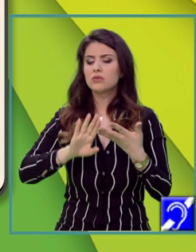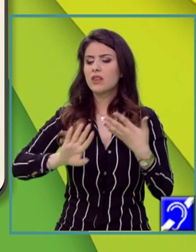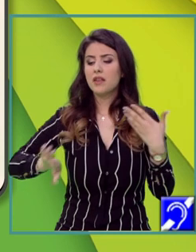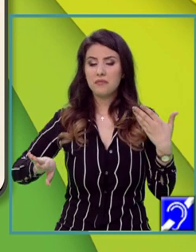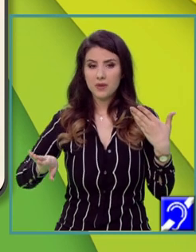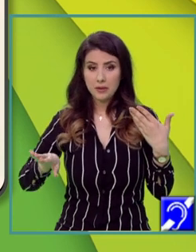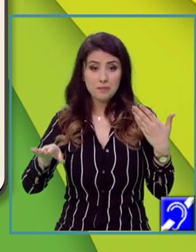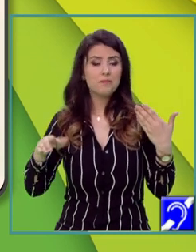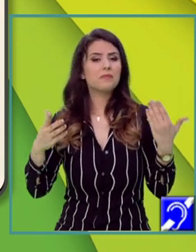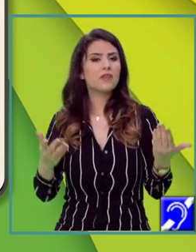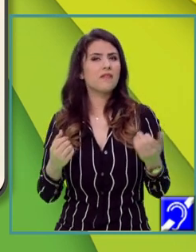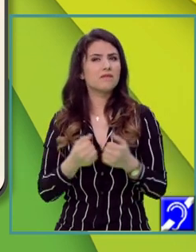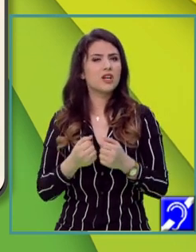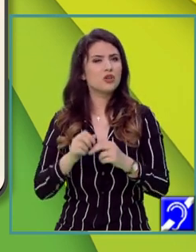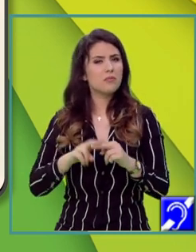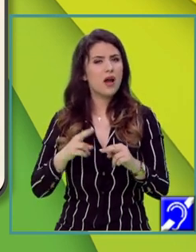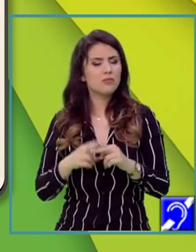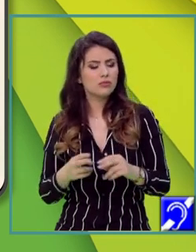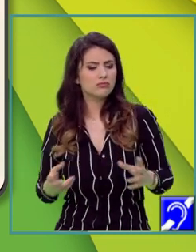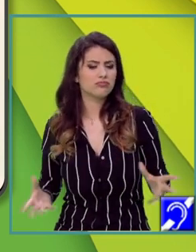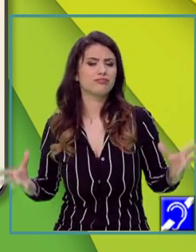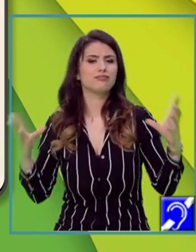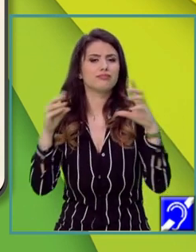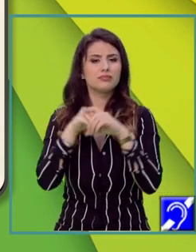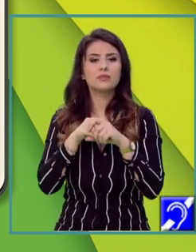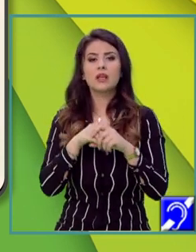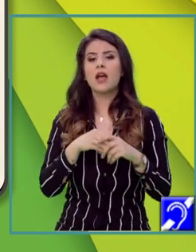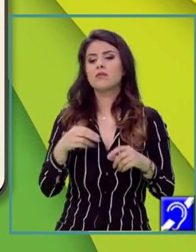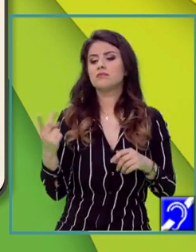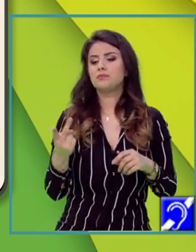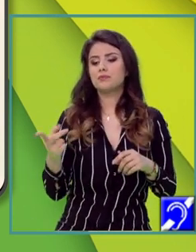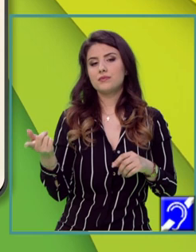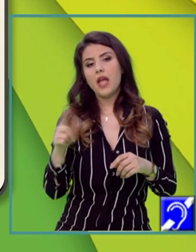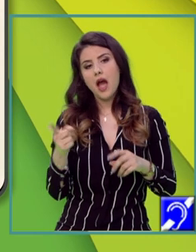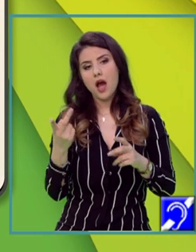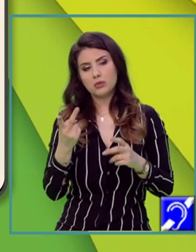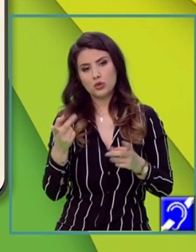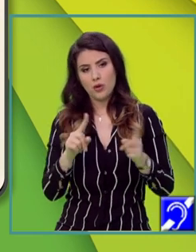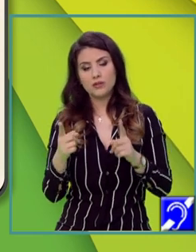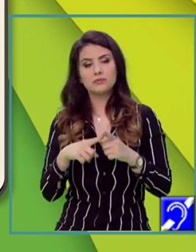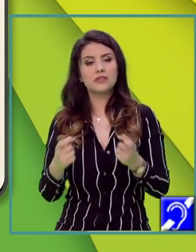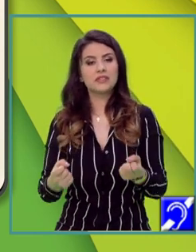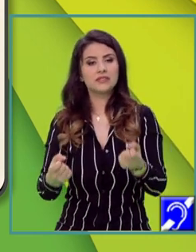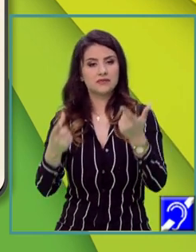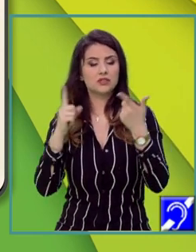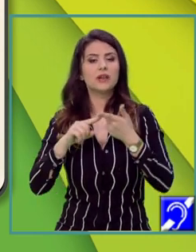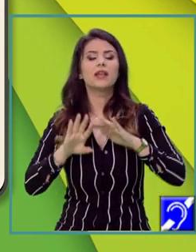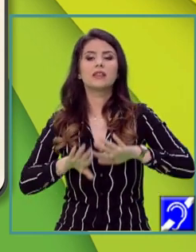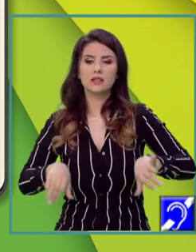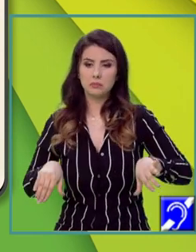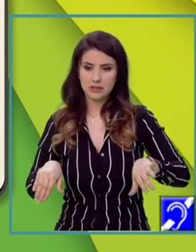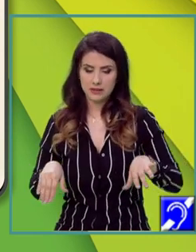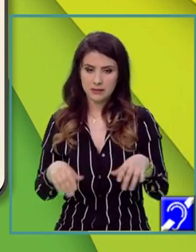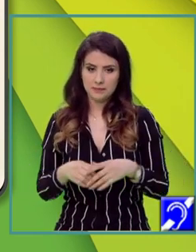intelect accentuează folia dintre el și el ă aducând Iată la decizia finală a despărțirii